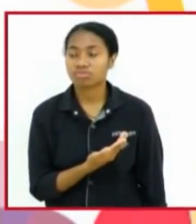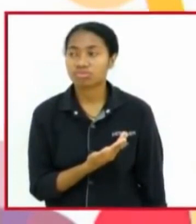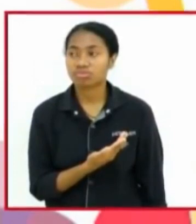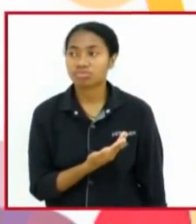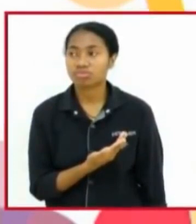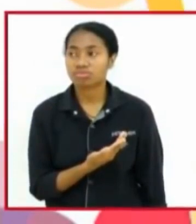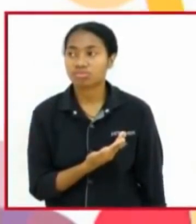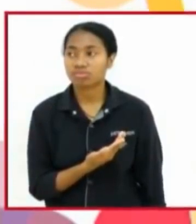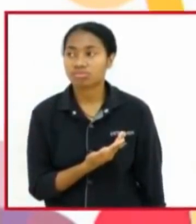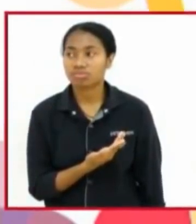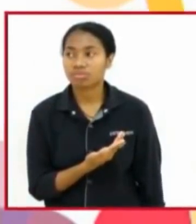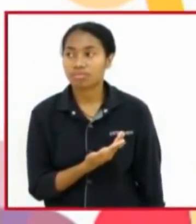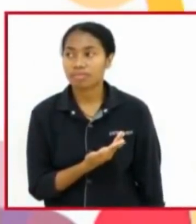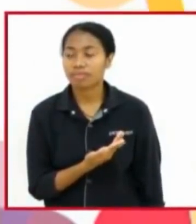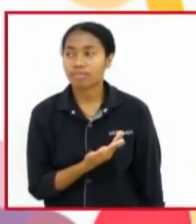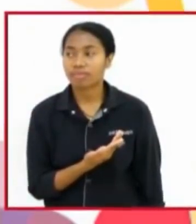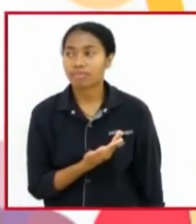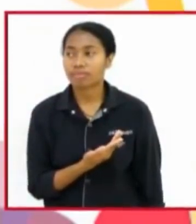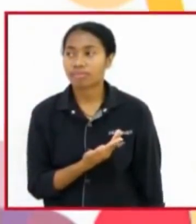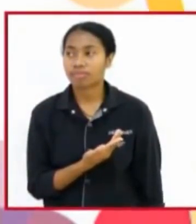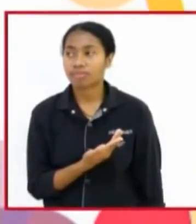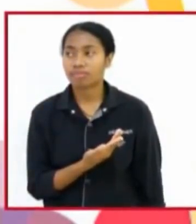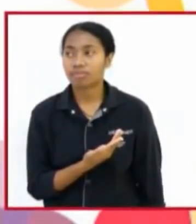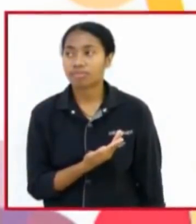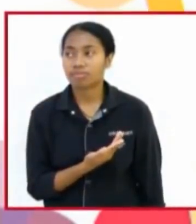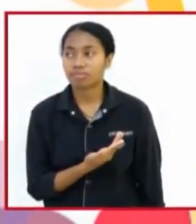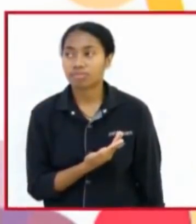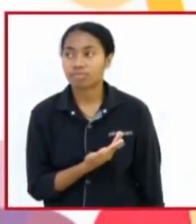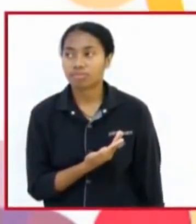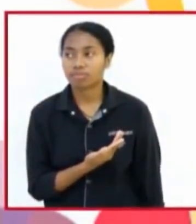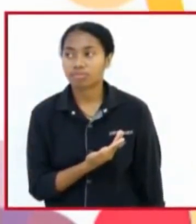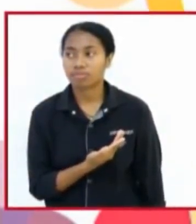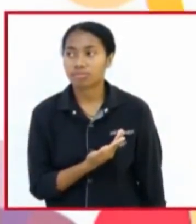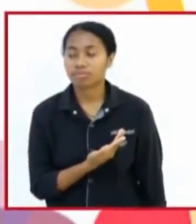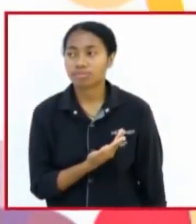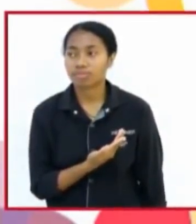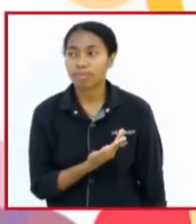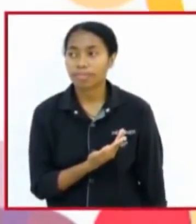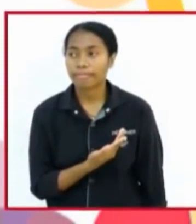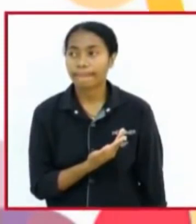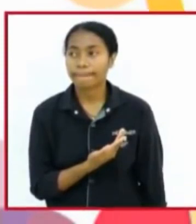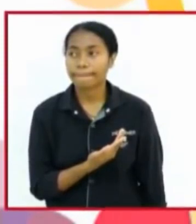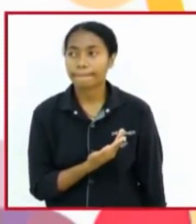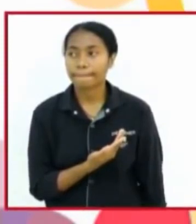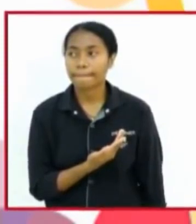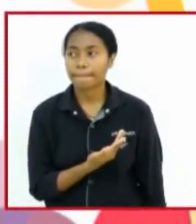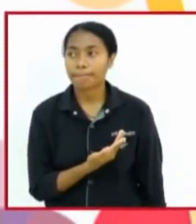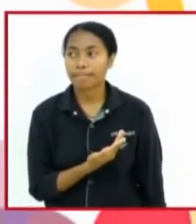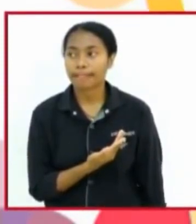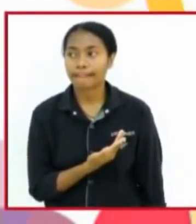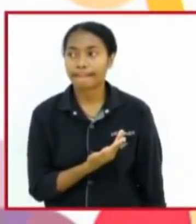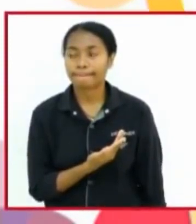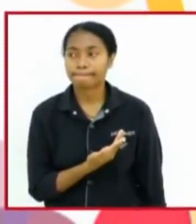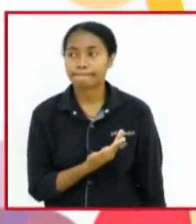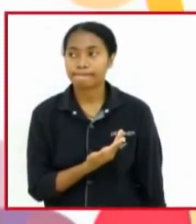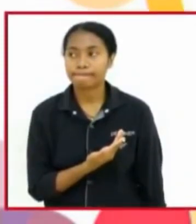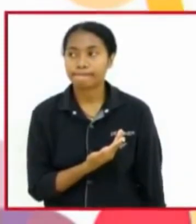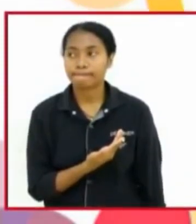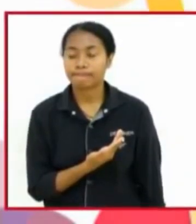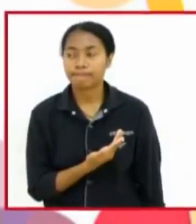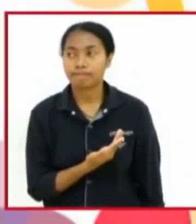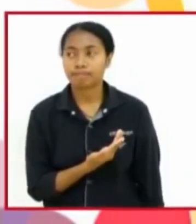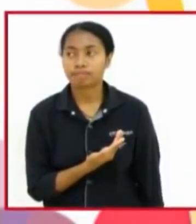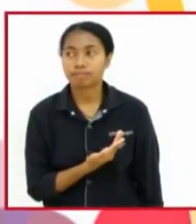Israel 2563 negara Arab 45.000 orang dari Israel ditangkap 15 orang negara Arab